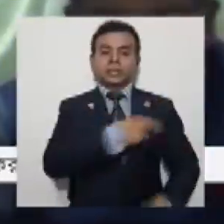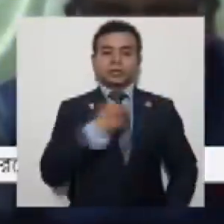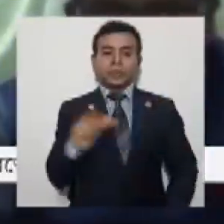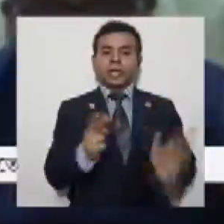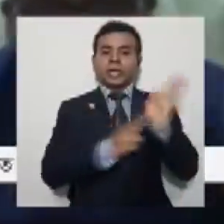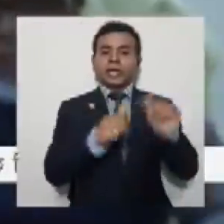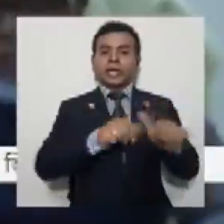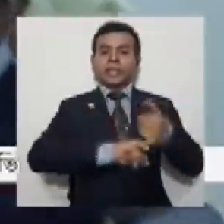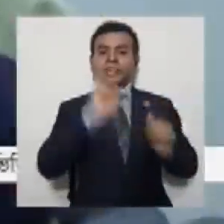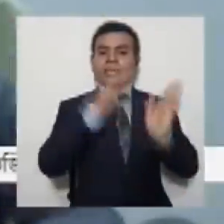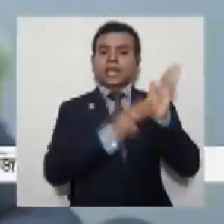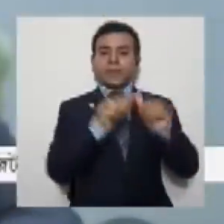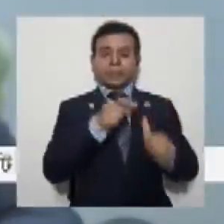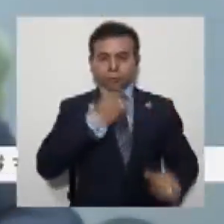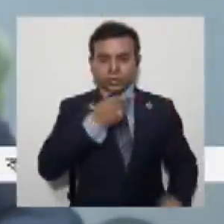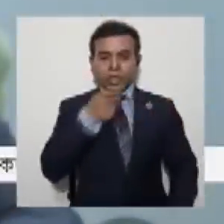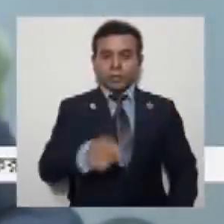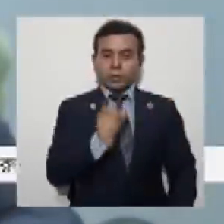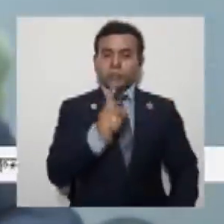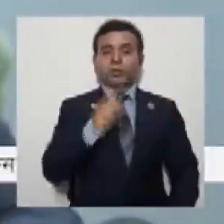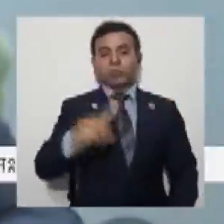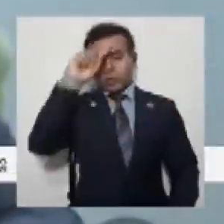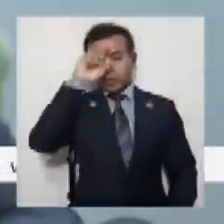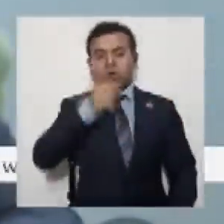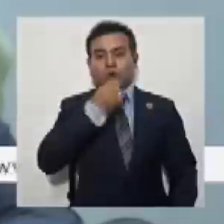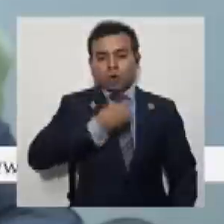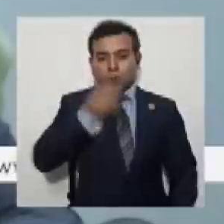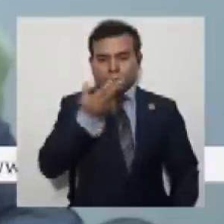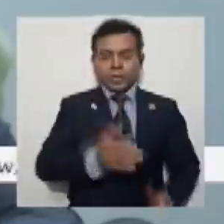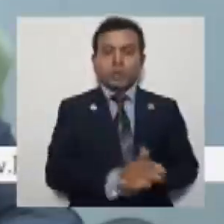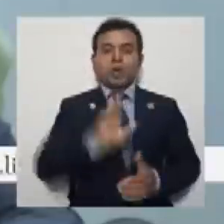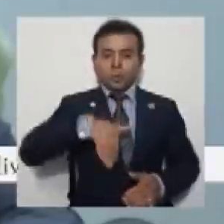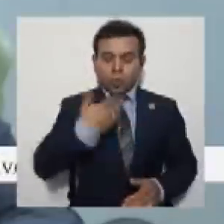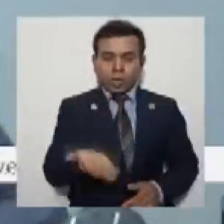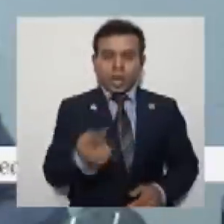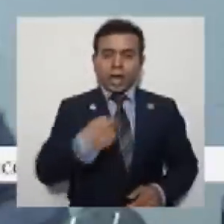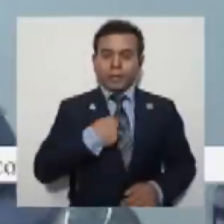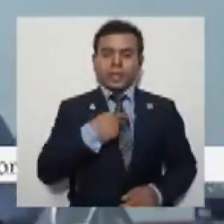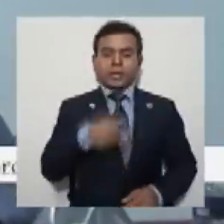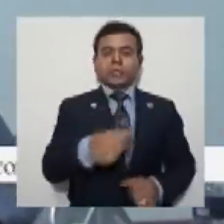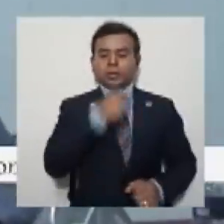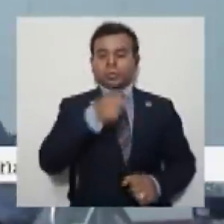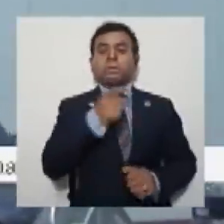জানাবেন এবং তারপরে আমরা বিষয়গুলো বিস্তারিত আলোচনা করব। স্যার,